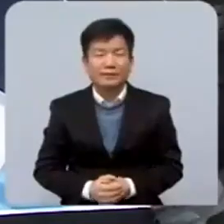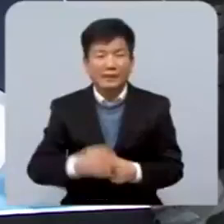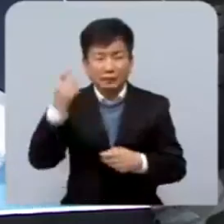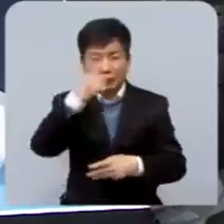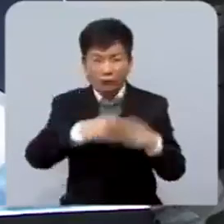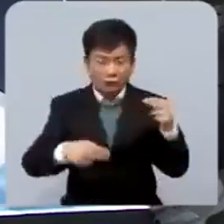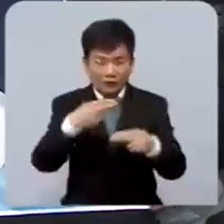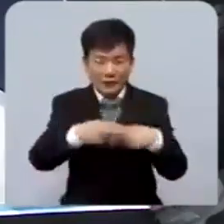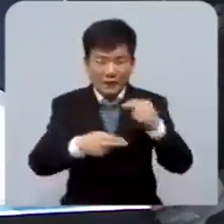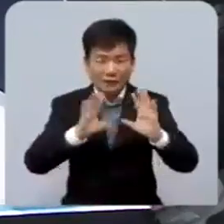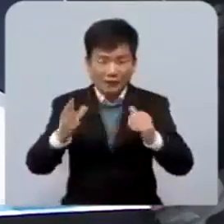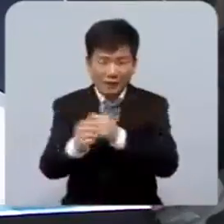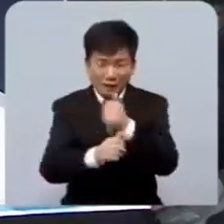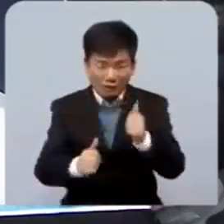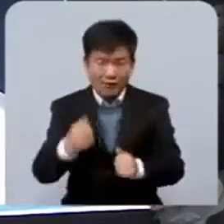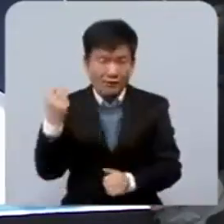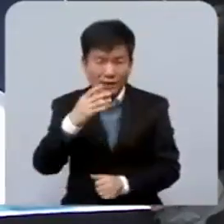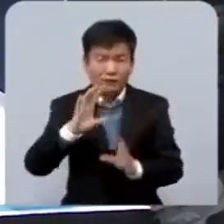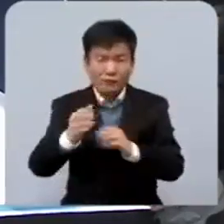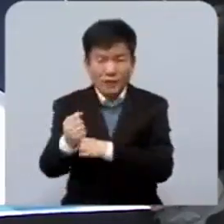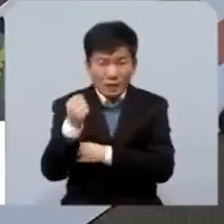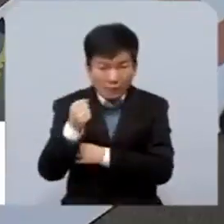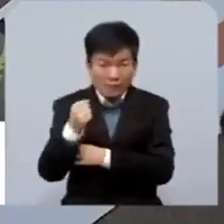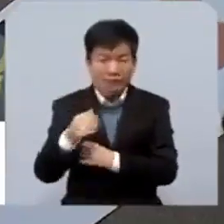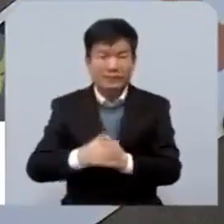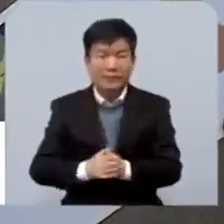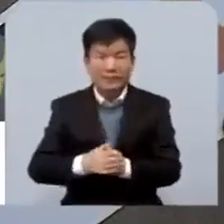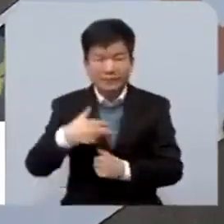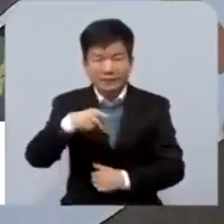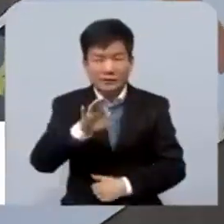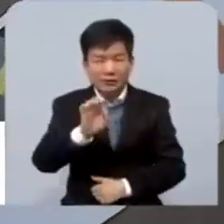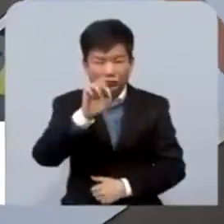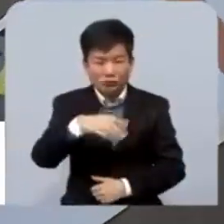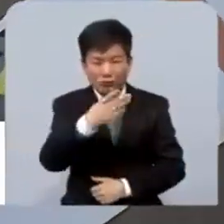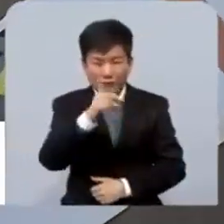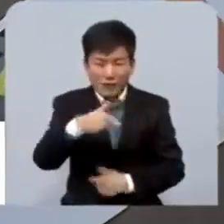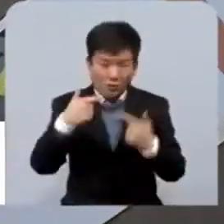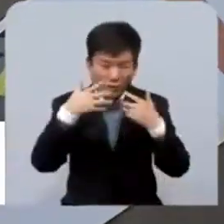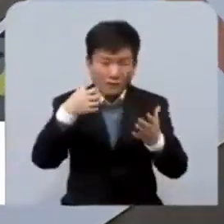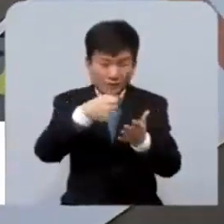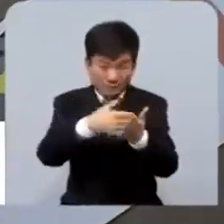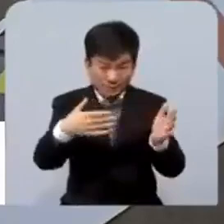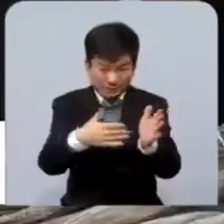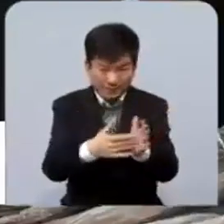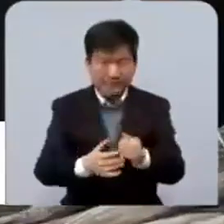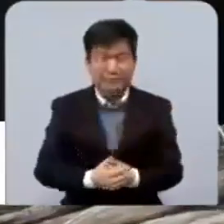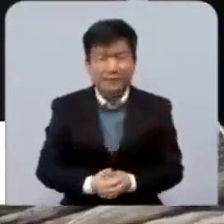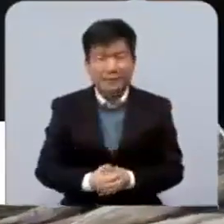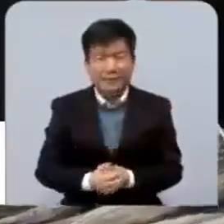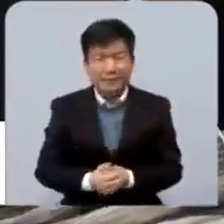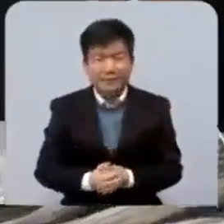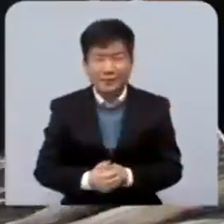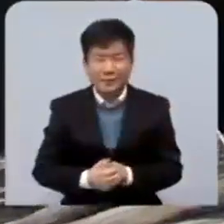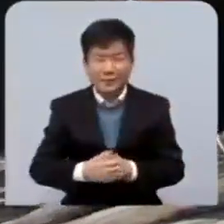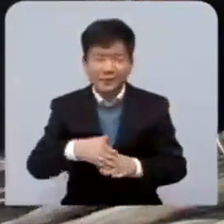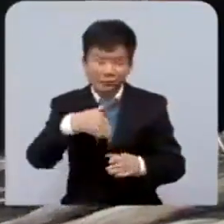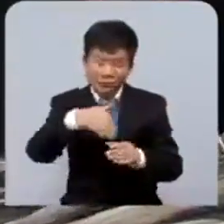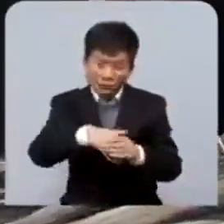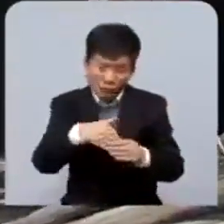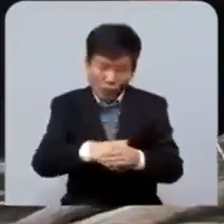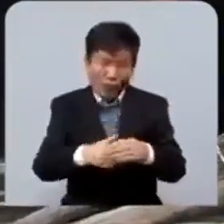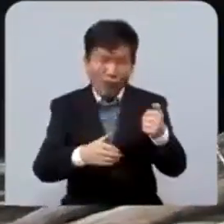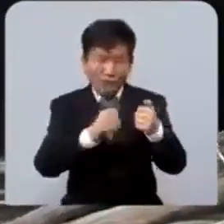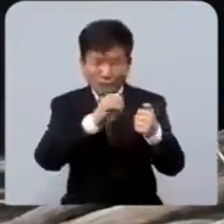청주시 상당구 국회의원 재선거 국민의힘 후보로 정우택 전 국회의원이 확정됐습니다. 국민의힘은 당원 투표